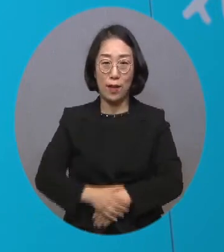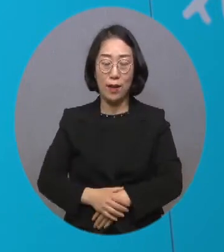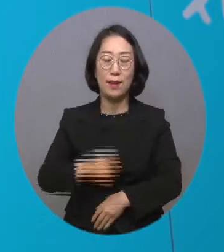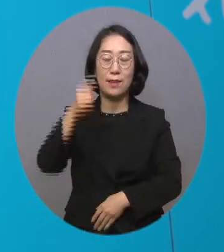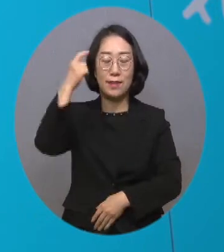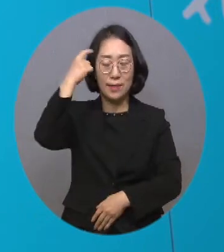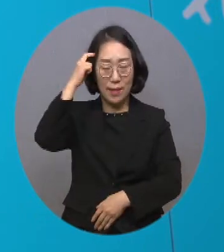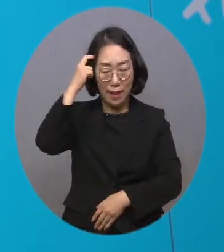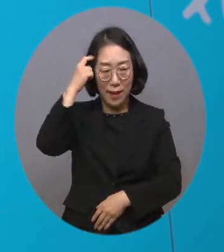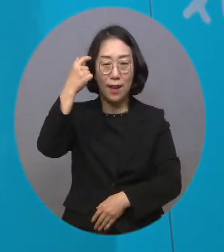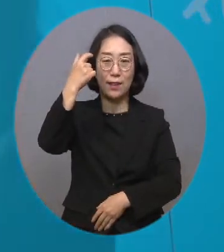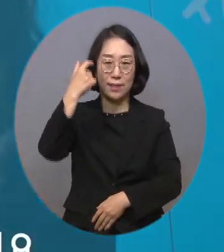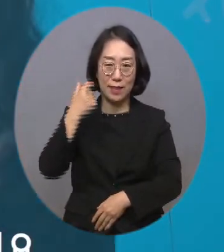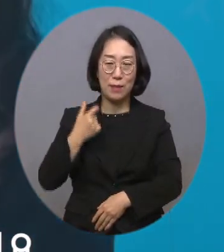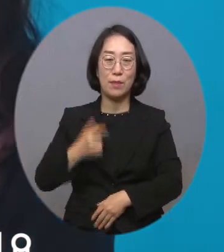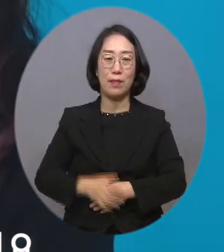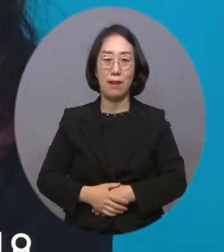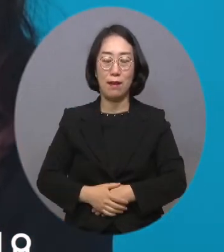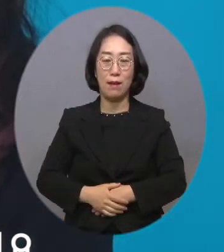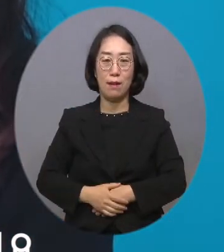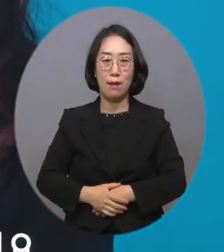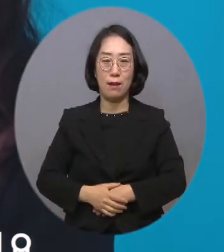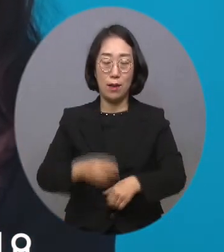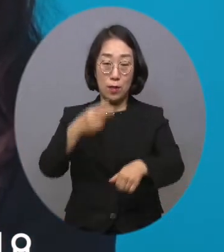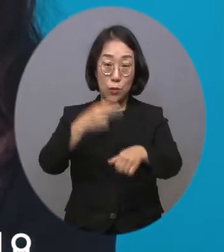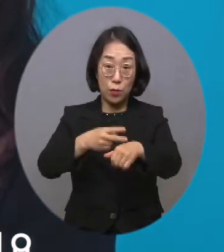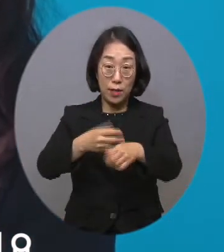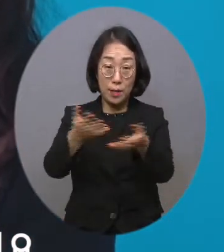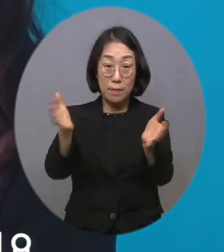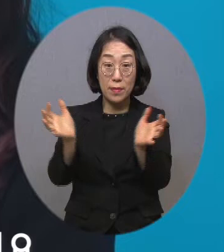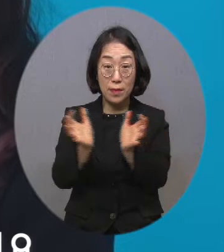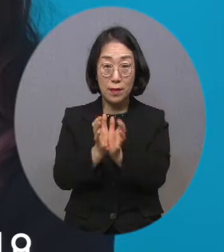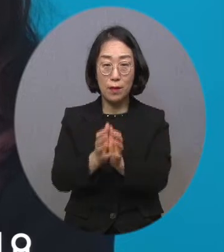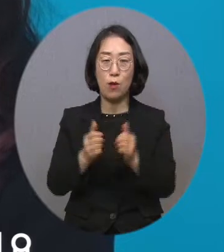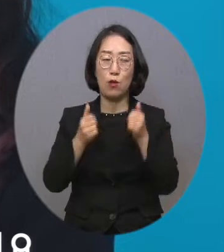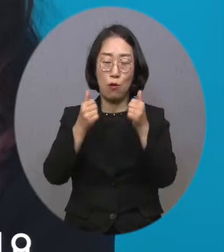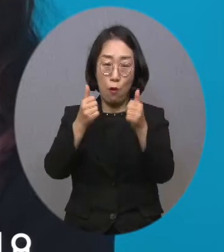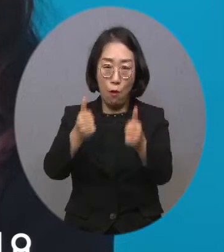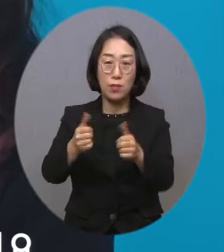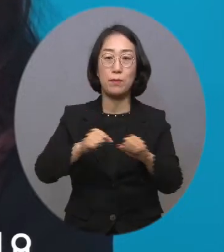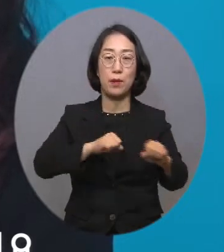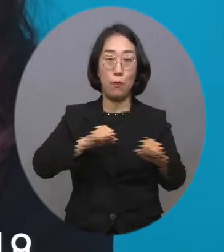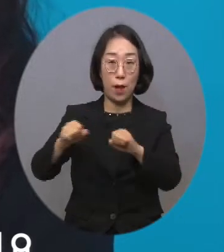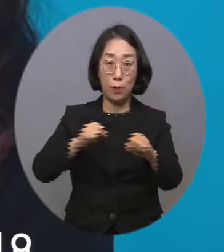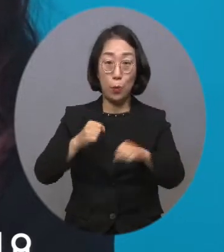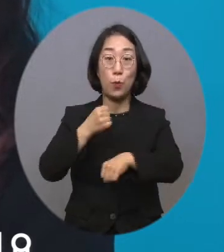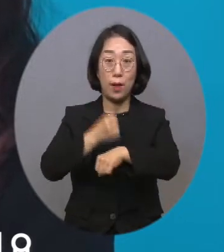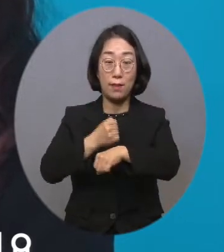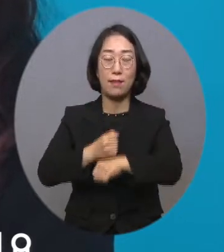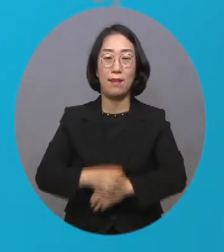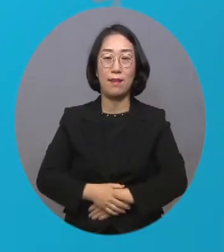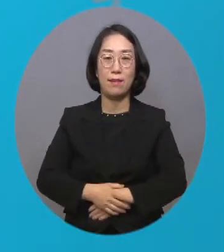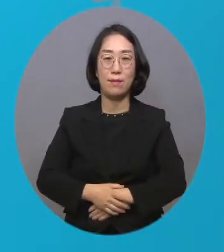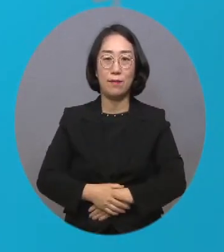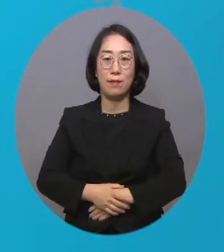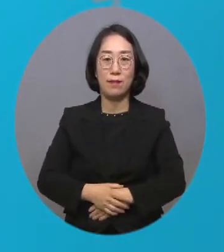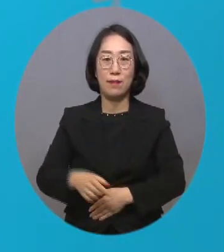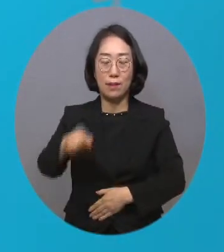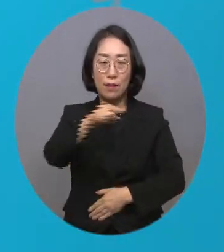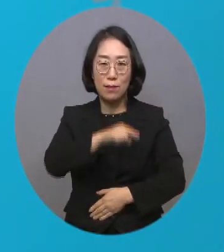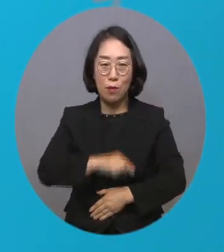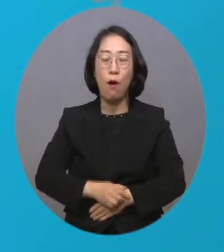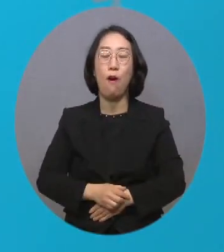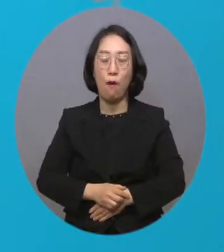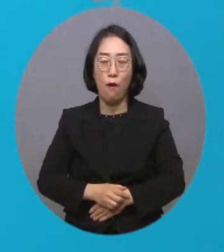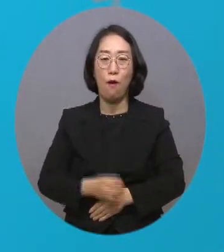것을 많이 느끼고 있어요. 강사단 분들이요, 지금까지 매우 열심히 활동을 해왔는데요. 그 부분에